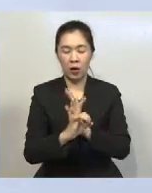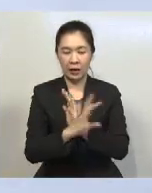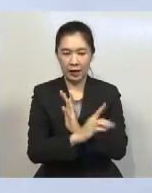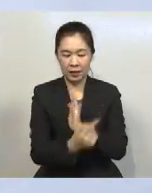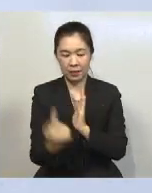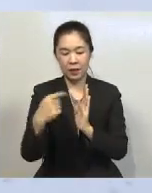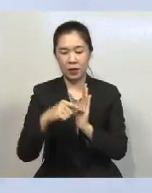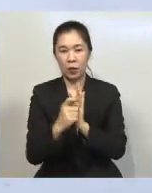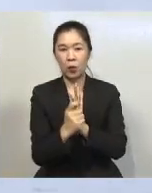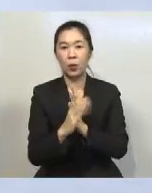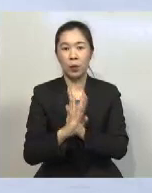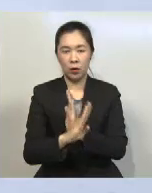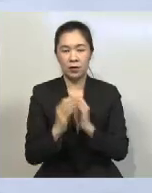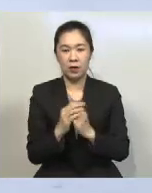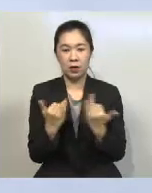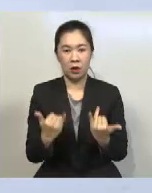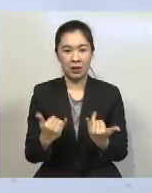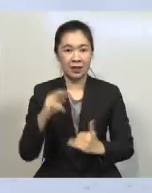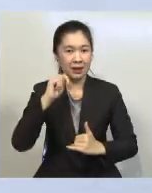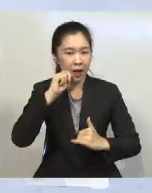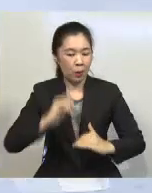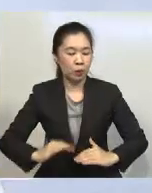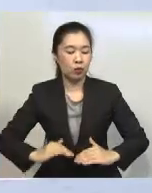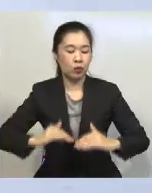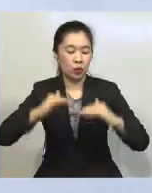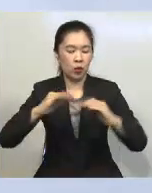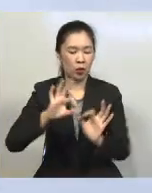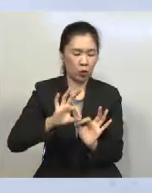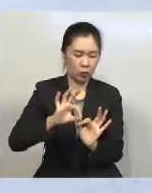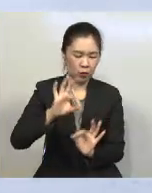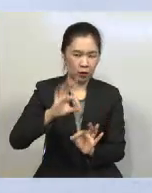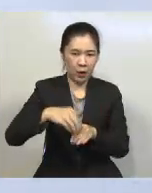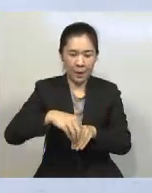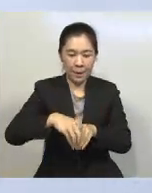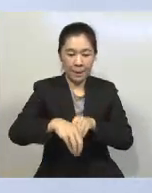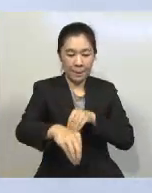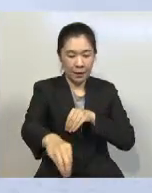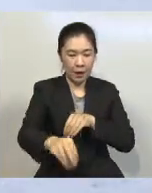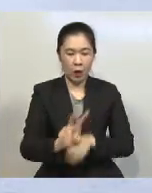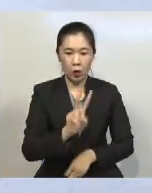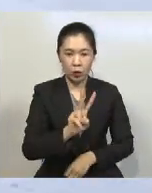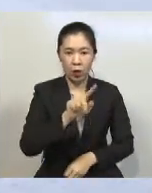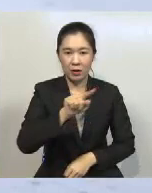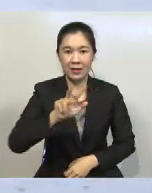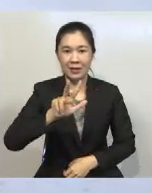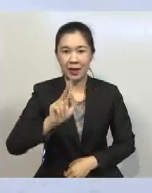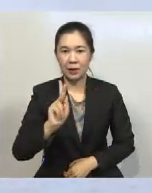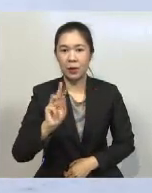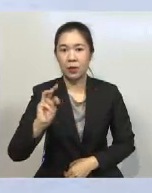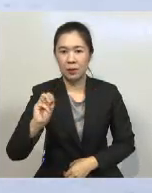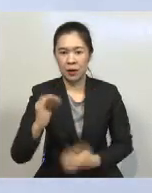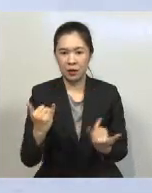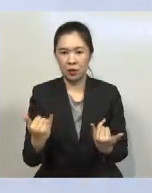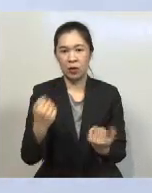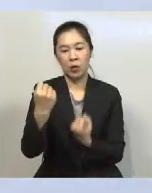ลราชธานีนะครับตอนนี้ระดับน้ำสูงขึ้นนะครับแล้วก็ความยาวนั้นประมาณ 2-3 กิโลเมตรเลยทีเดียวนะครับทำให้ต้องปิด